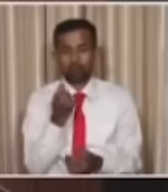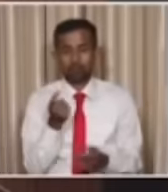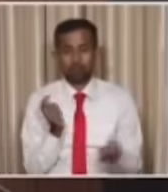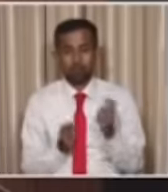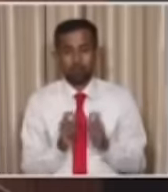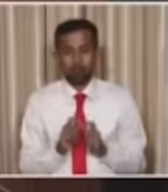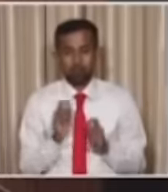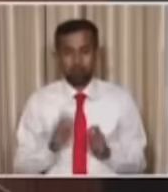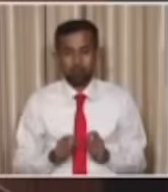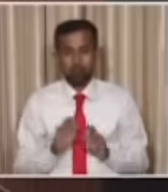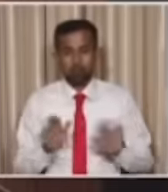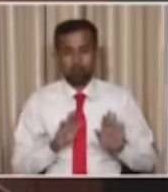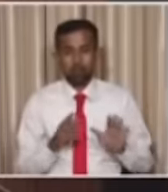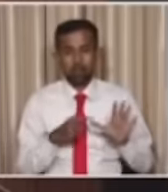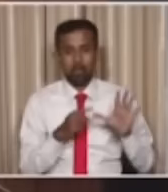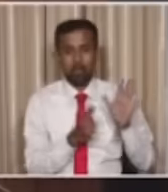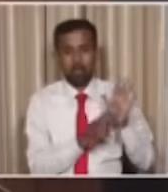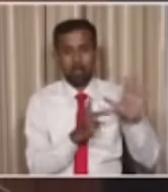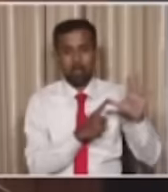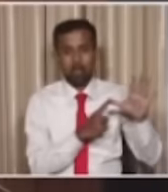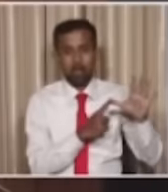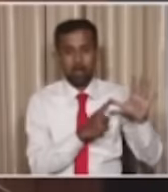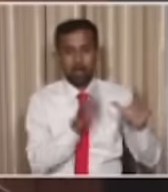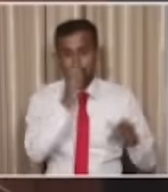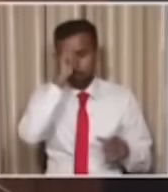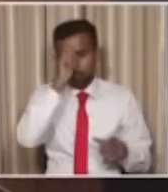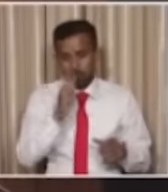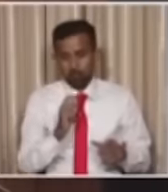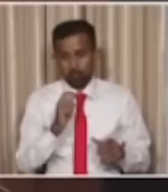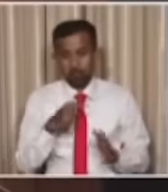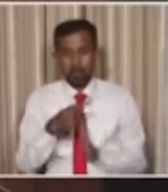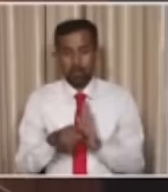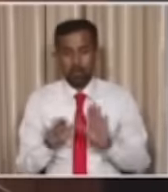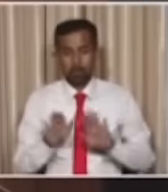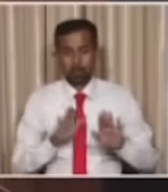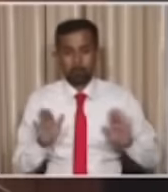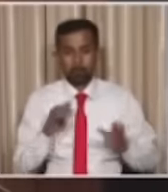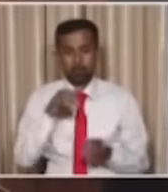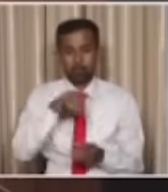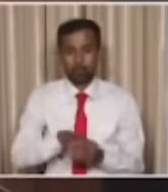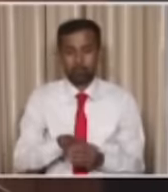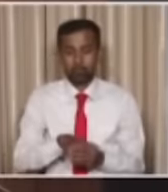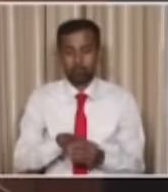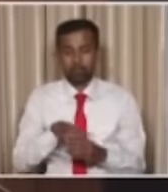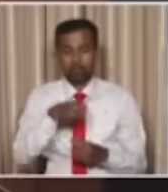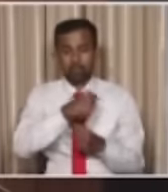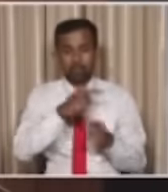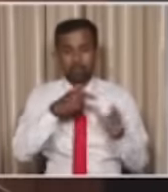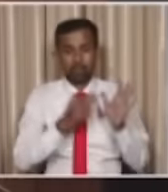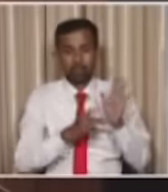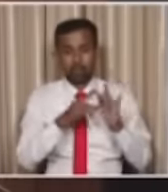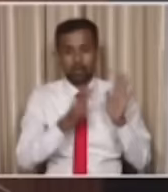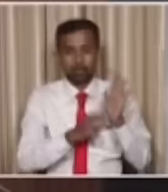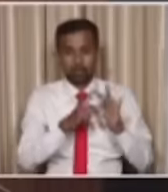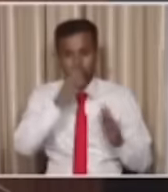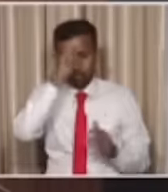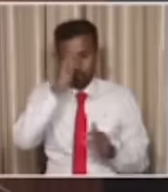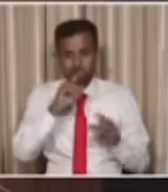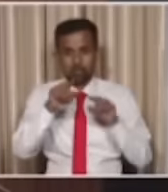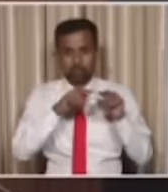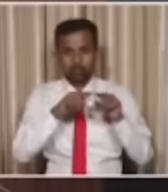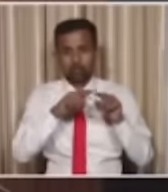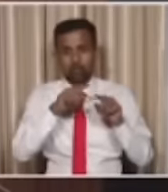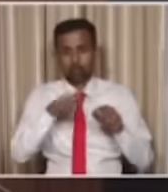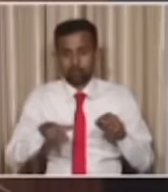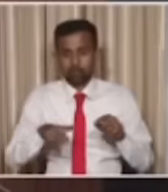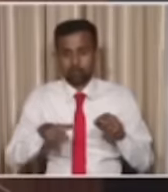පාලක මණ්ඩලයේ පාලනය කර ආනා පුංචේව මහත්තයා අපේ රටේ ක්‍රිකට් පරිපාලනය තුල හිටපු ගාමිණී දිසානායක මහත්මයාට සාපේක්ෂව ගත්තම ද්විතීය වෙන්න